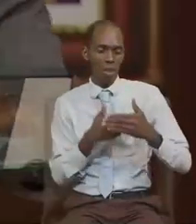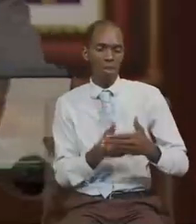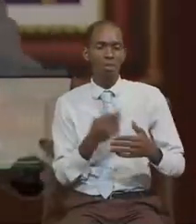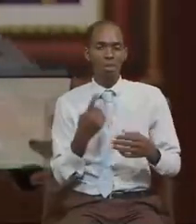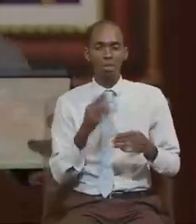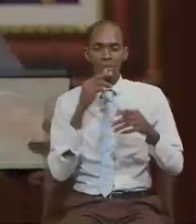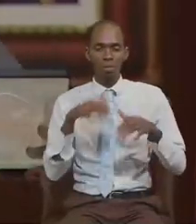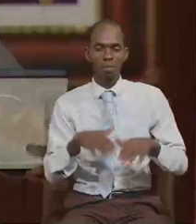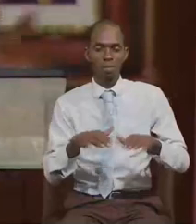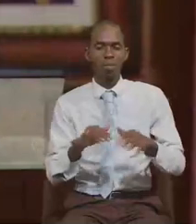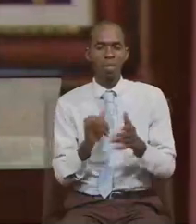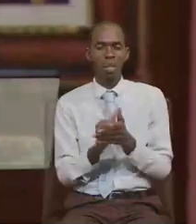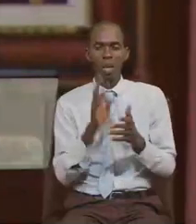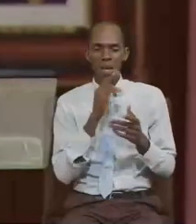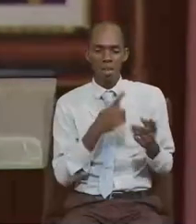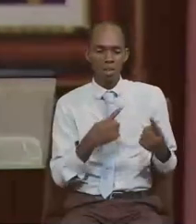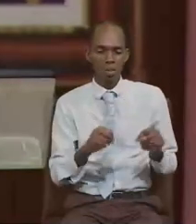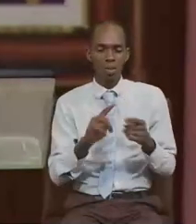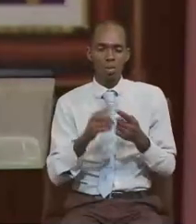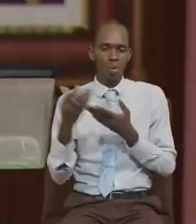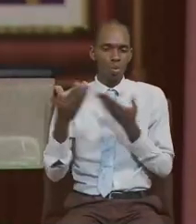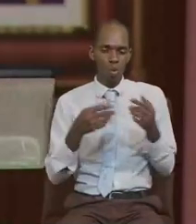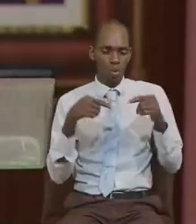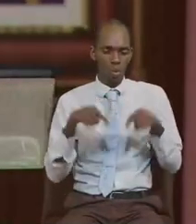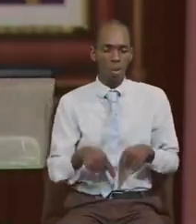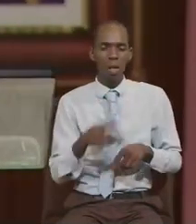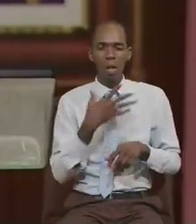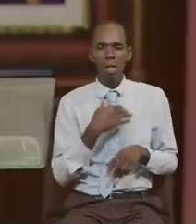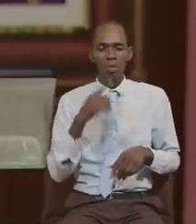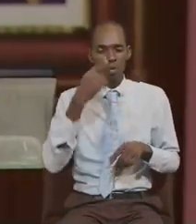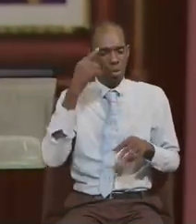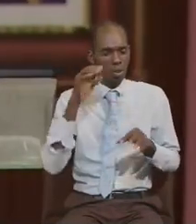par terre. Et tu te disais, oh,